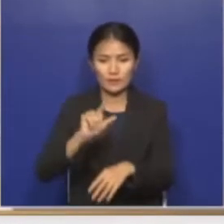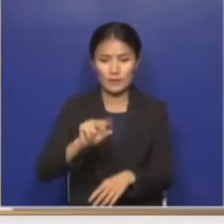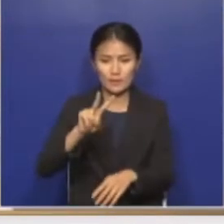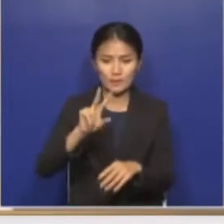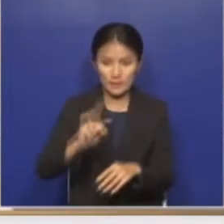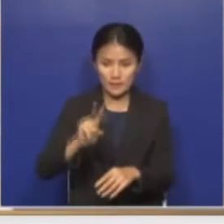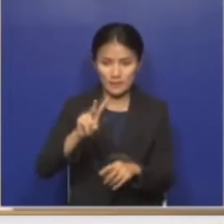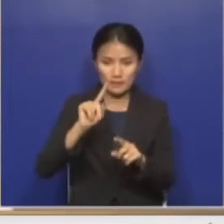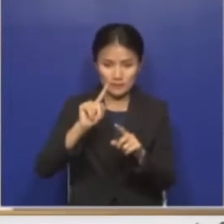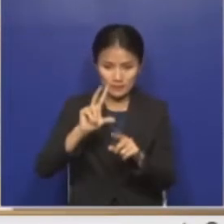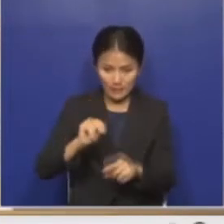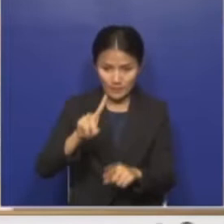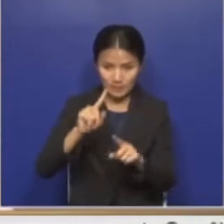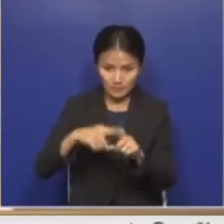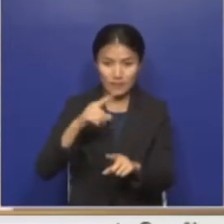ทำสัญญา